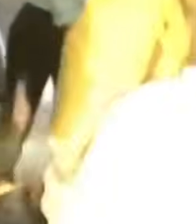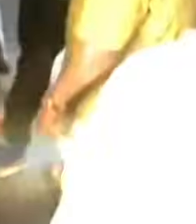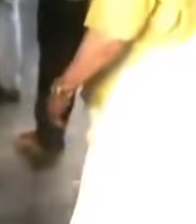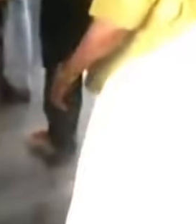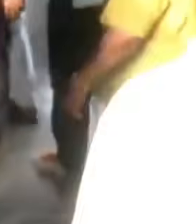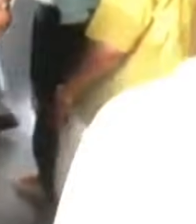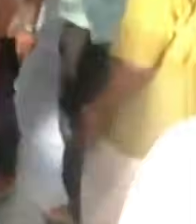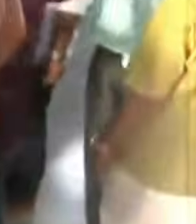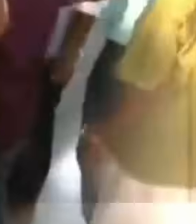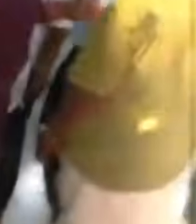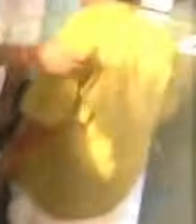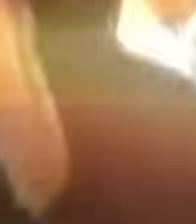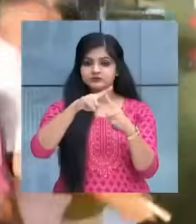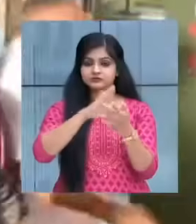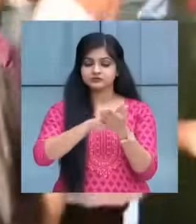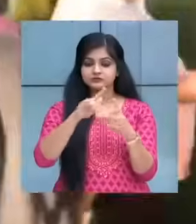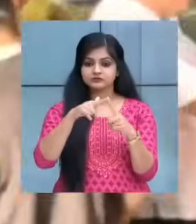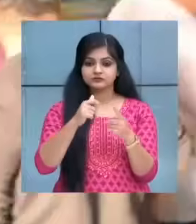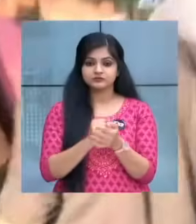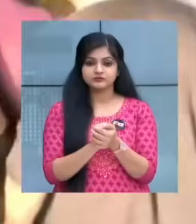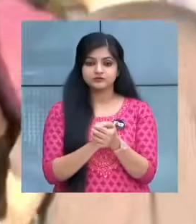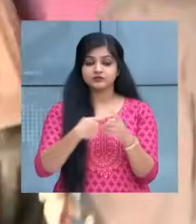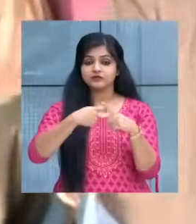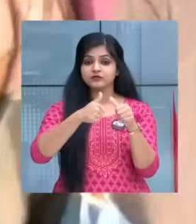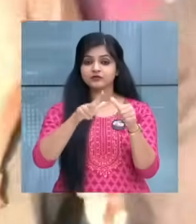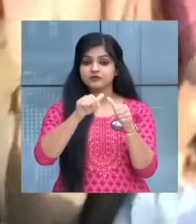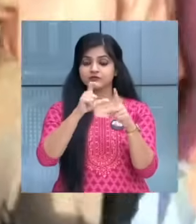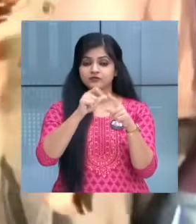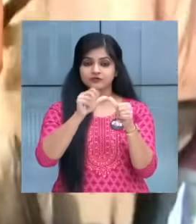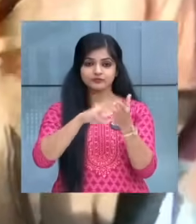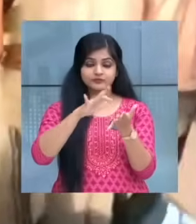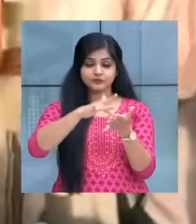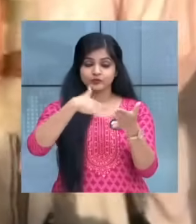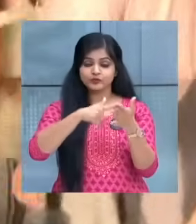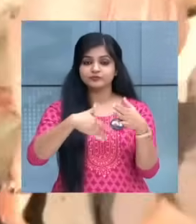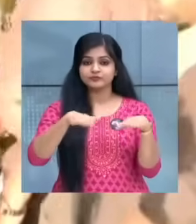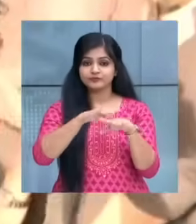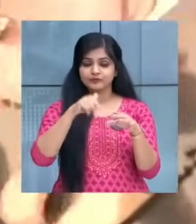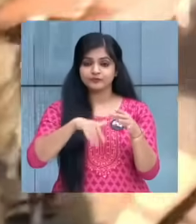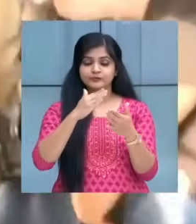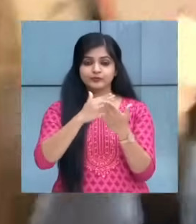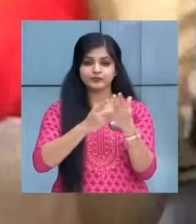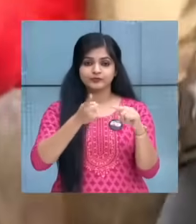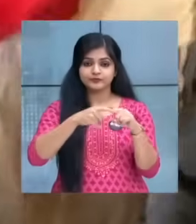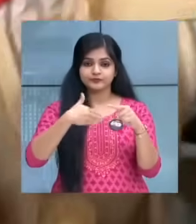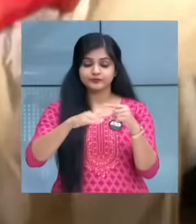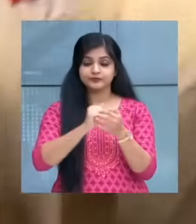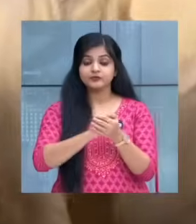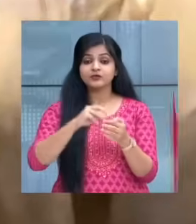തിരുവനന്തപുരം ശാന്തി കവാടം ശ്മശാനത്തിൽ സംസ്കാര ചടങ്ങുകൾ തുടരുകയാണ്. മലയാള